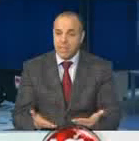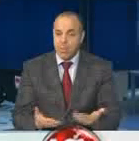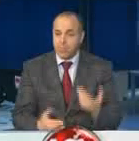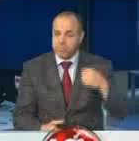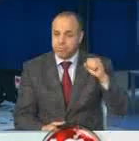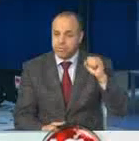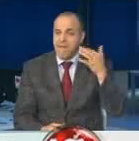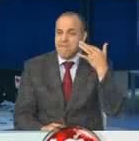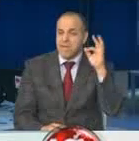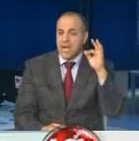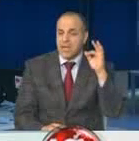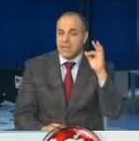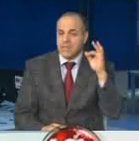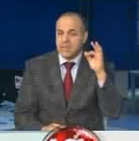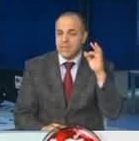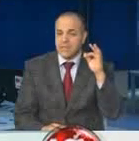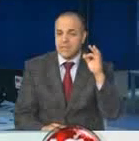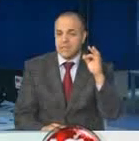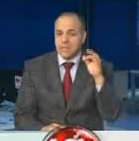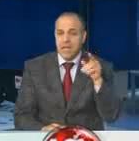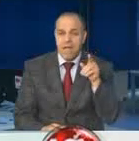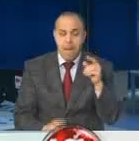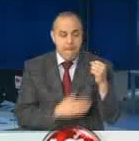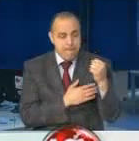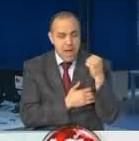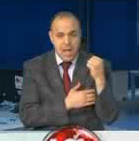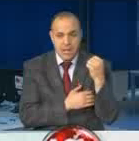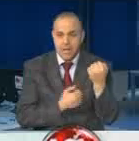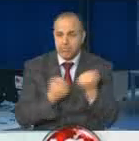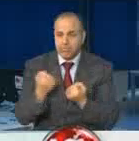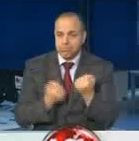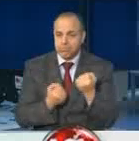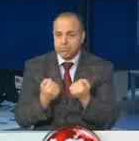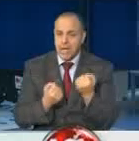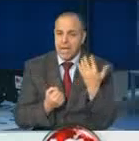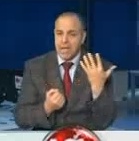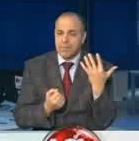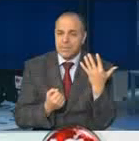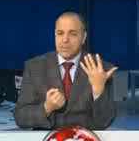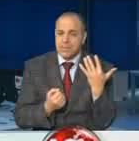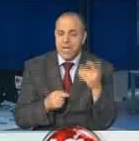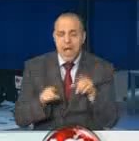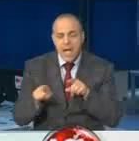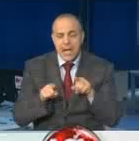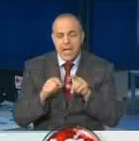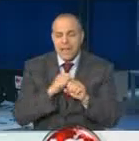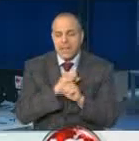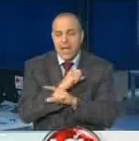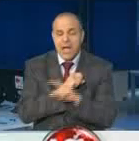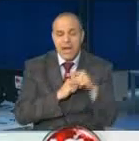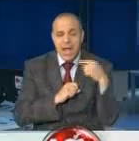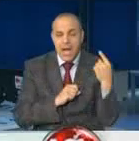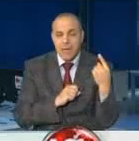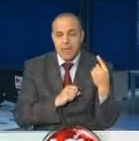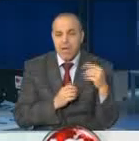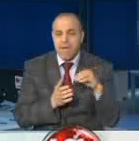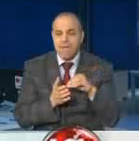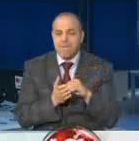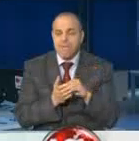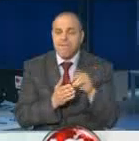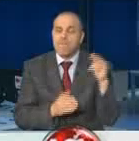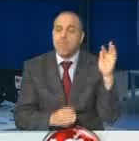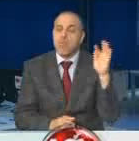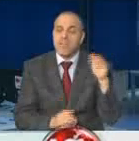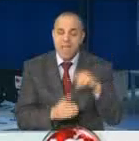توج الفرنسي سيباستيان لوب بطلا لسباق المرحلة الخامسة من رالي داكار الدولي التي أقيمت في الأراضي